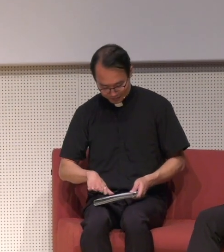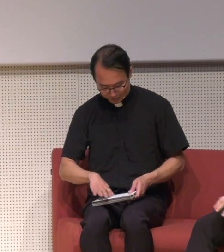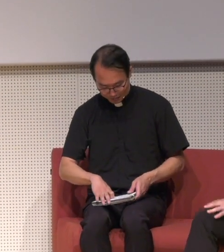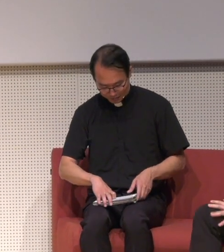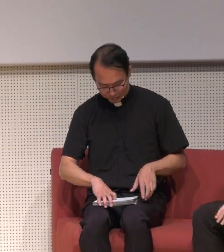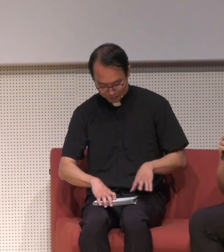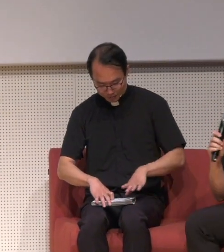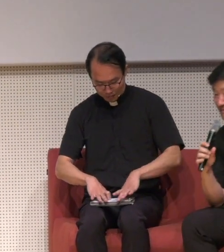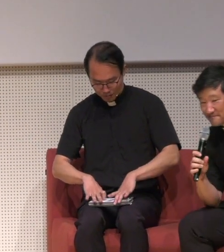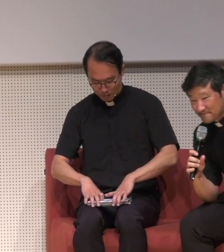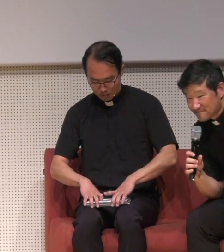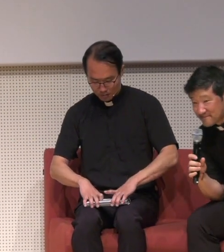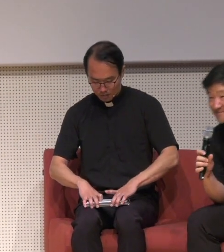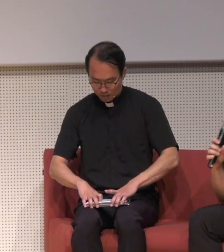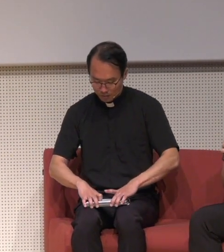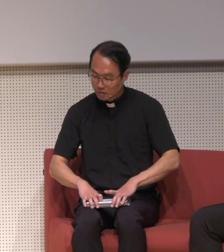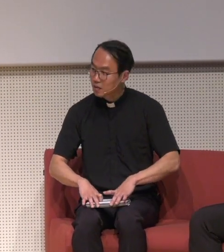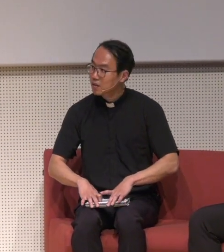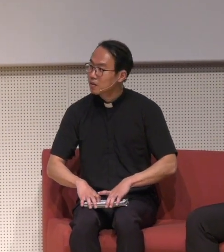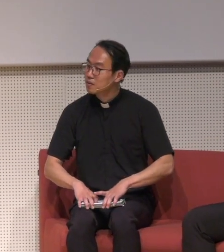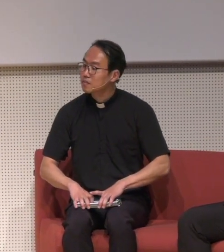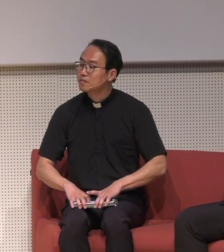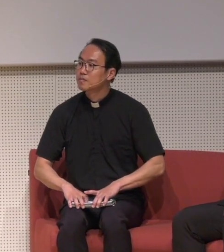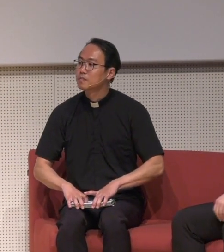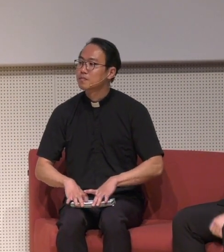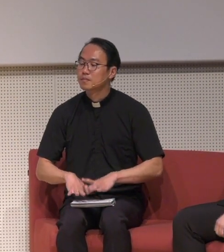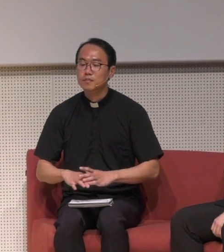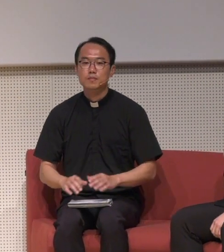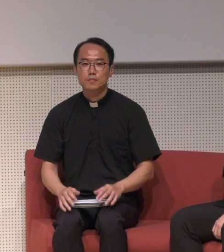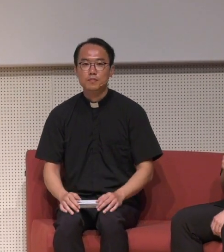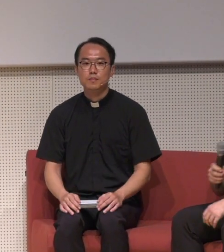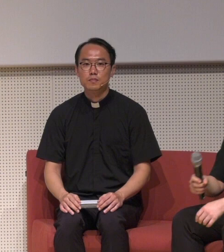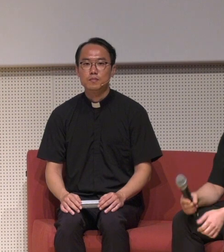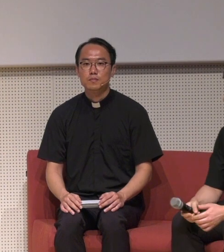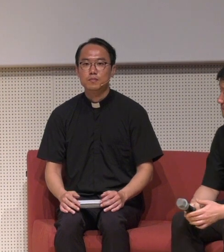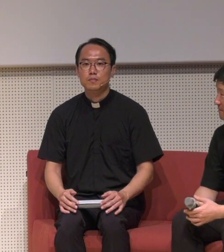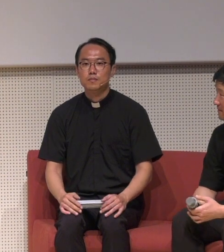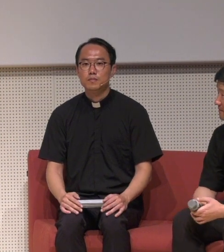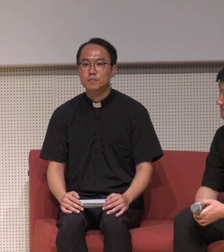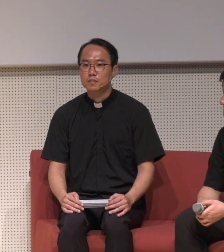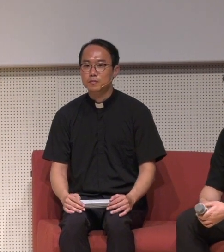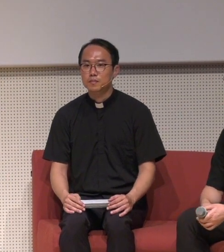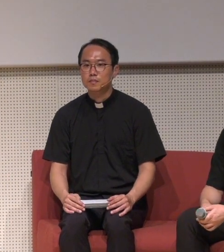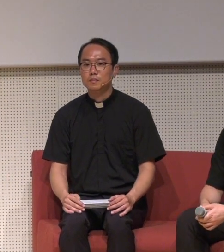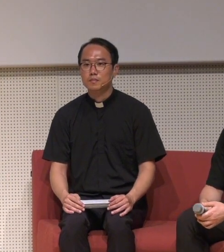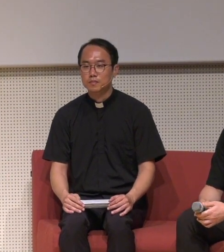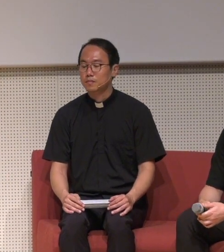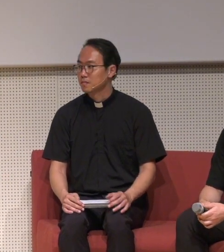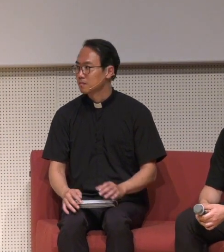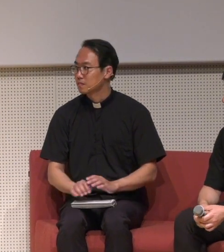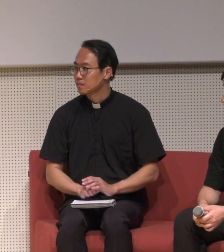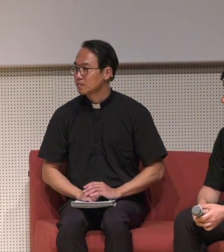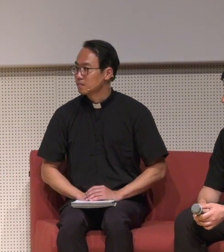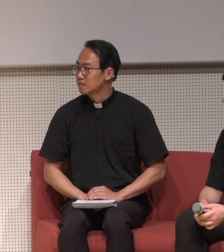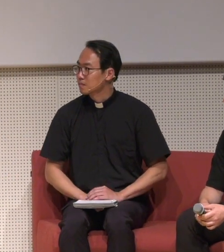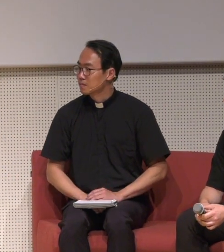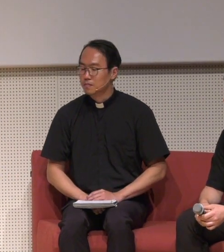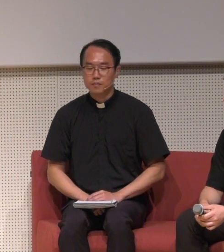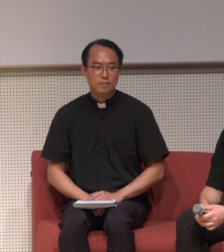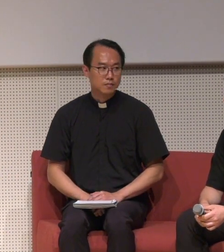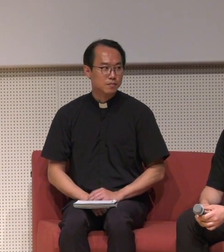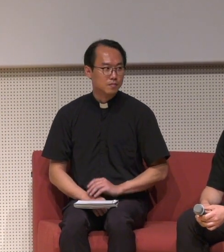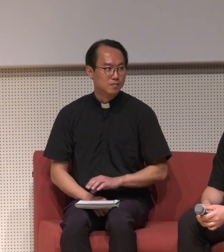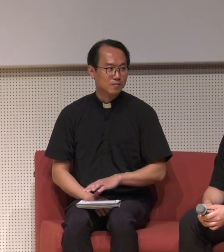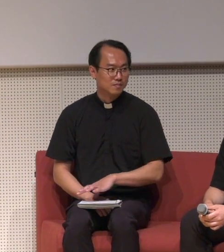반갑습니다. 네. 네. 오늘 이 자리에 계신 분들과 소통을 도와주실 분이십니다. 네. 자칭 타칭 소통